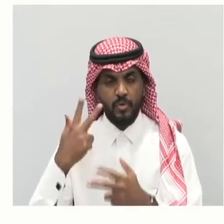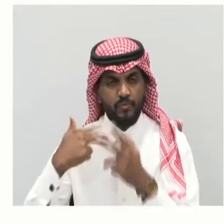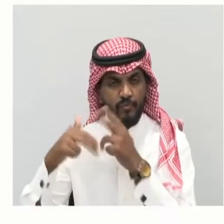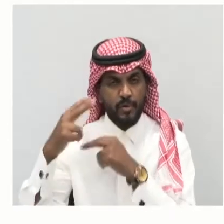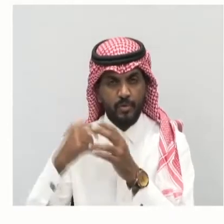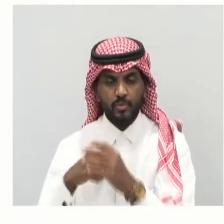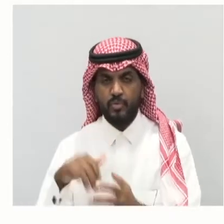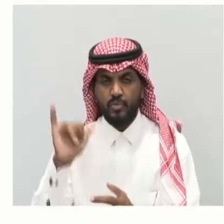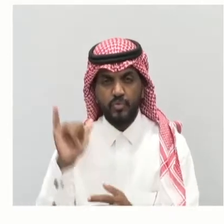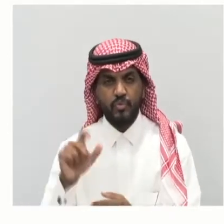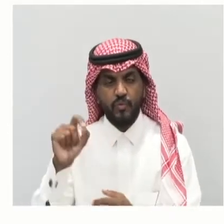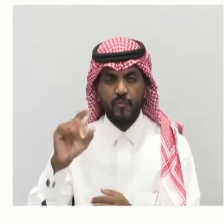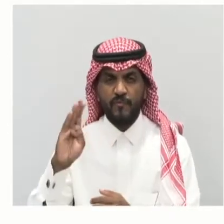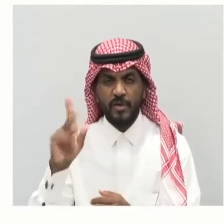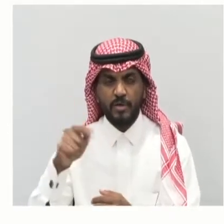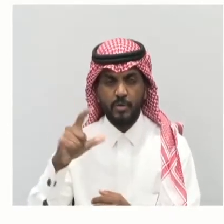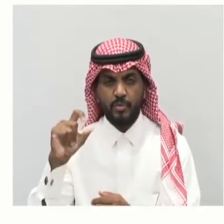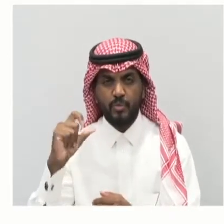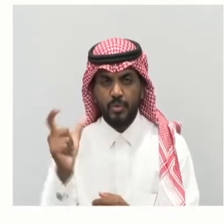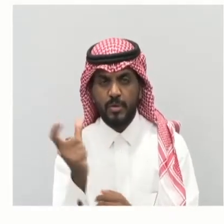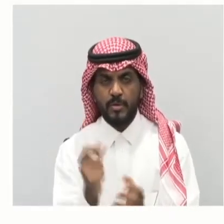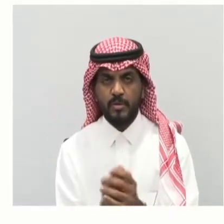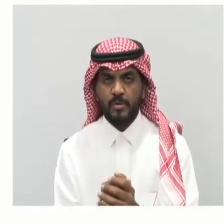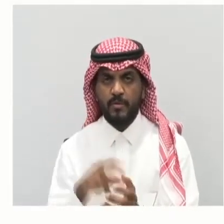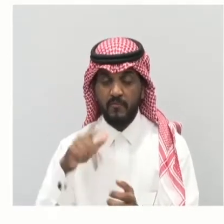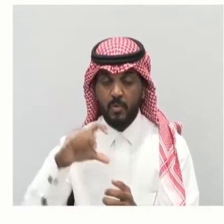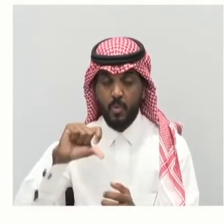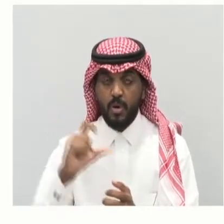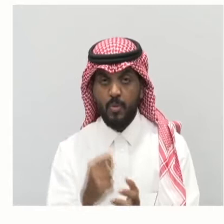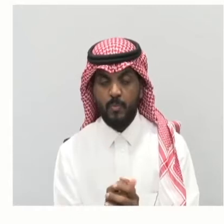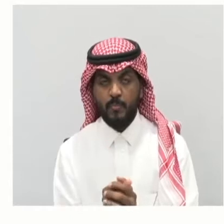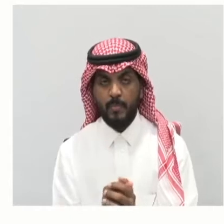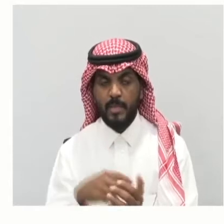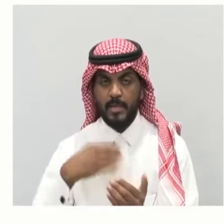يفكرون، أحسنتم. هنا يا معلمتي يوجد مد بالواو. أيضا